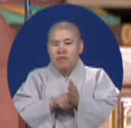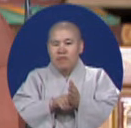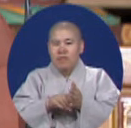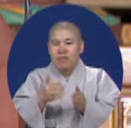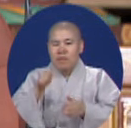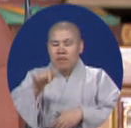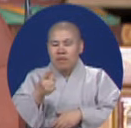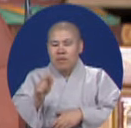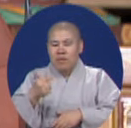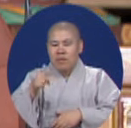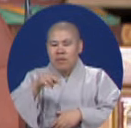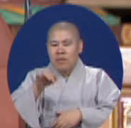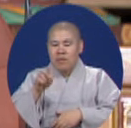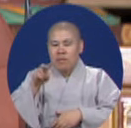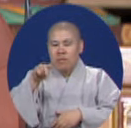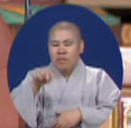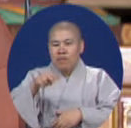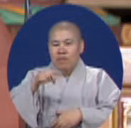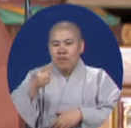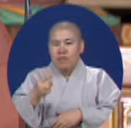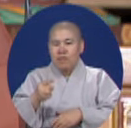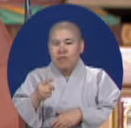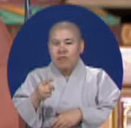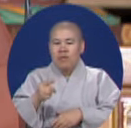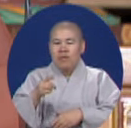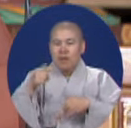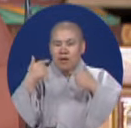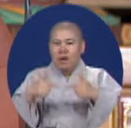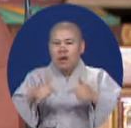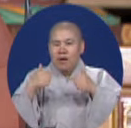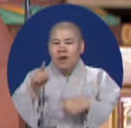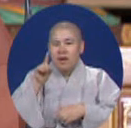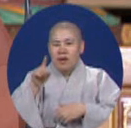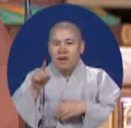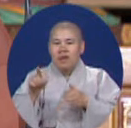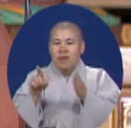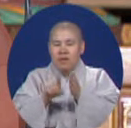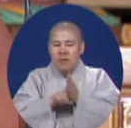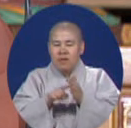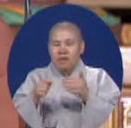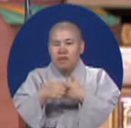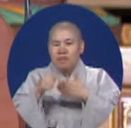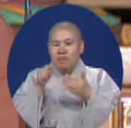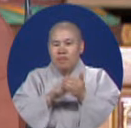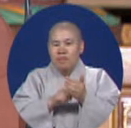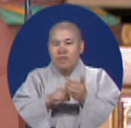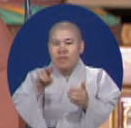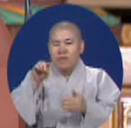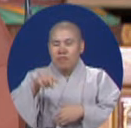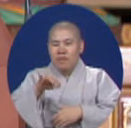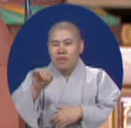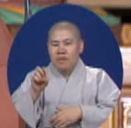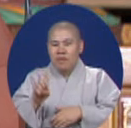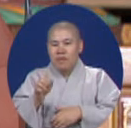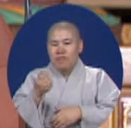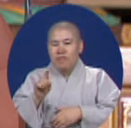항일신심, 항상 한결같은 항일신심이고, 이 무심합도는 뭐라고 그랬죠?